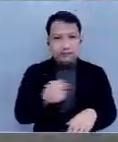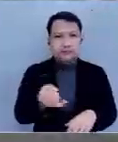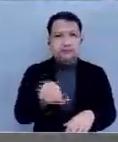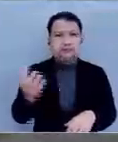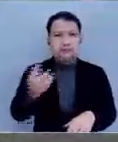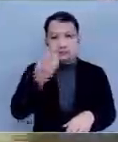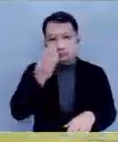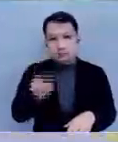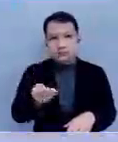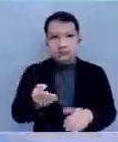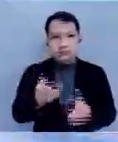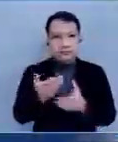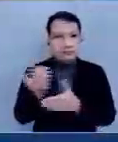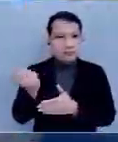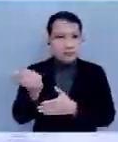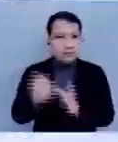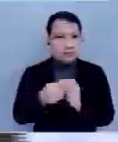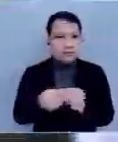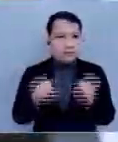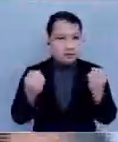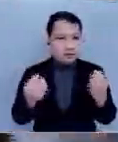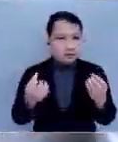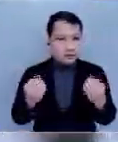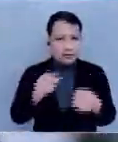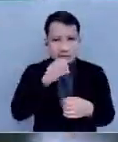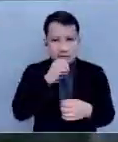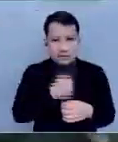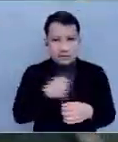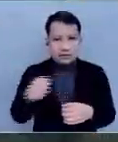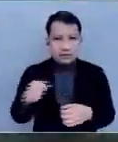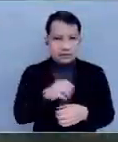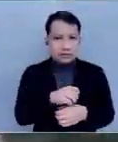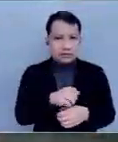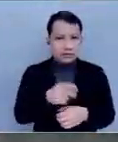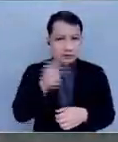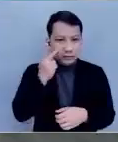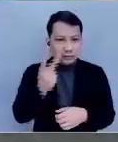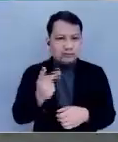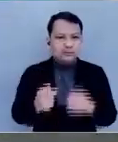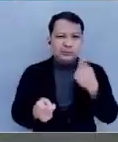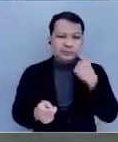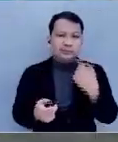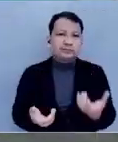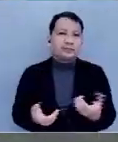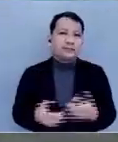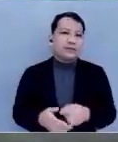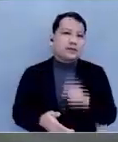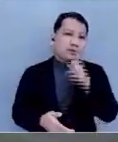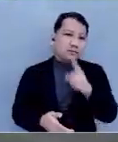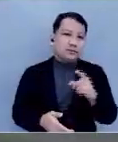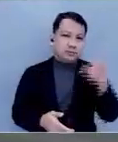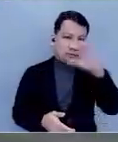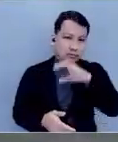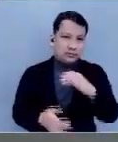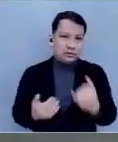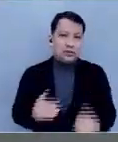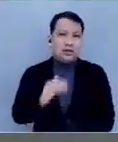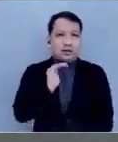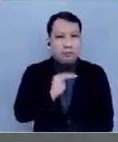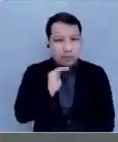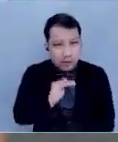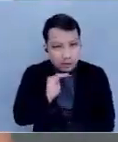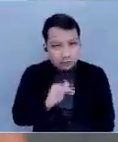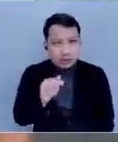to kumpara doon sa dami niya mga senior citizen na nakita natin kanina na talagang hinahapon na raw sila sa akit baba